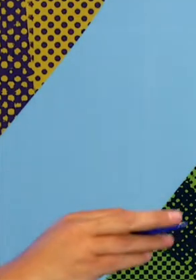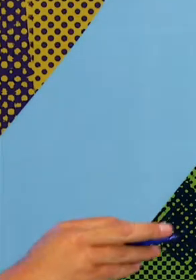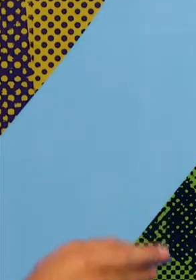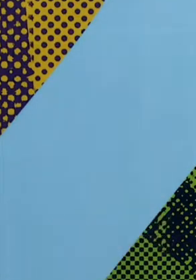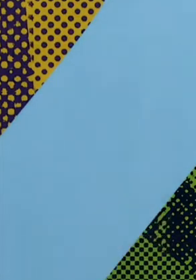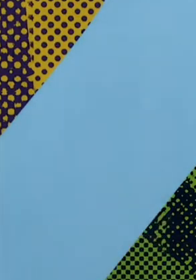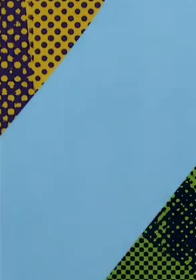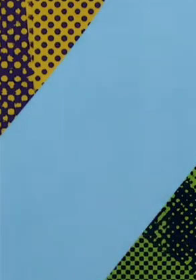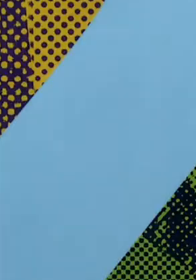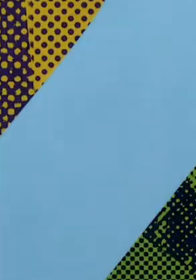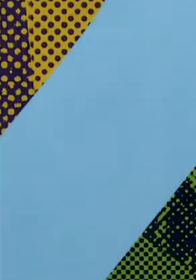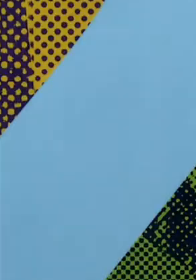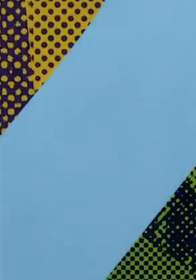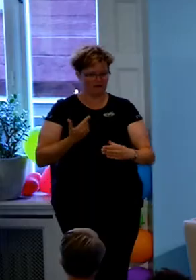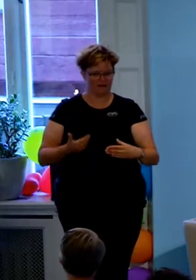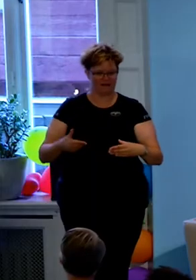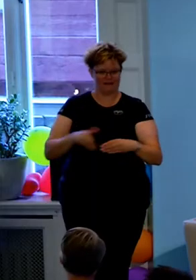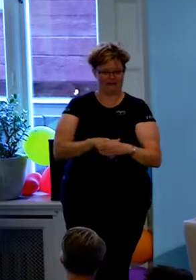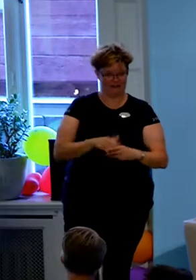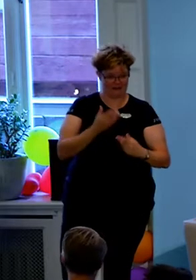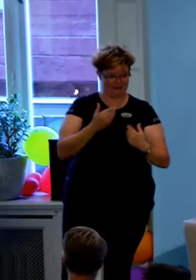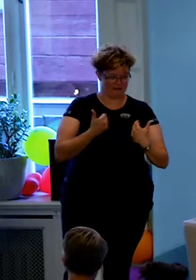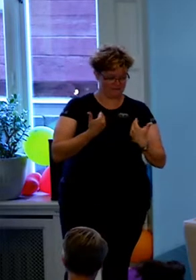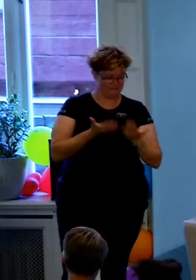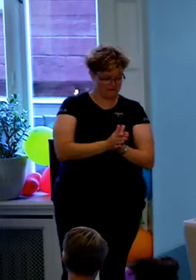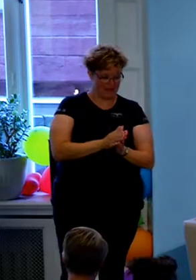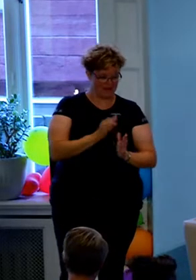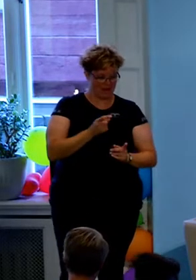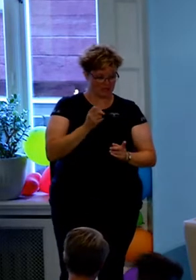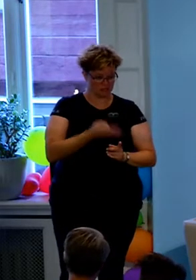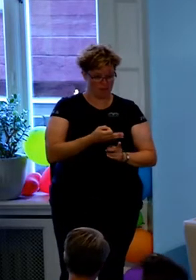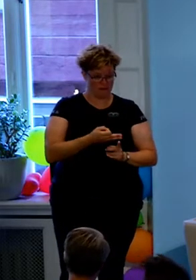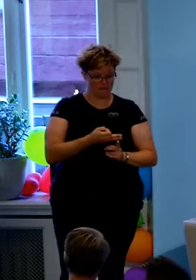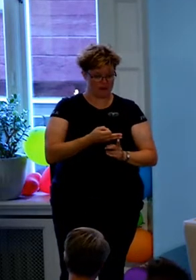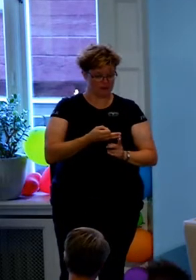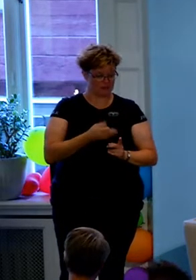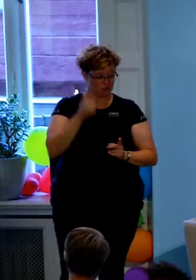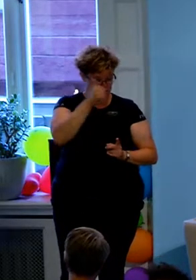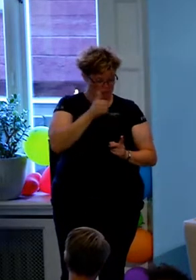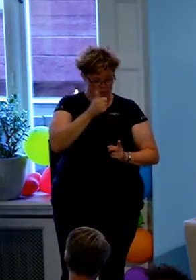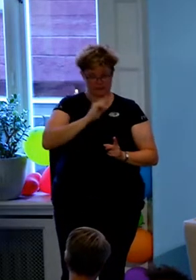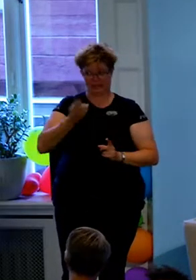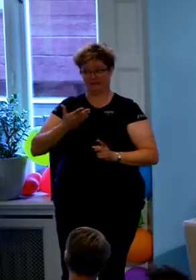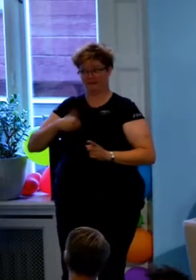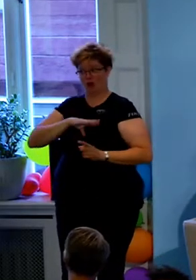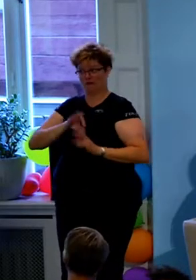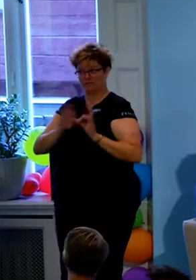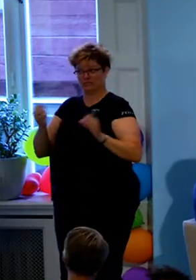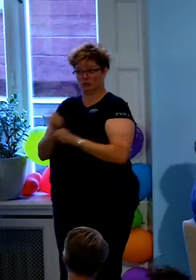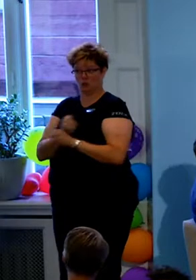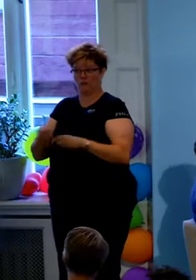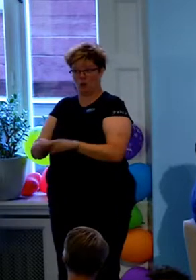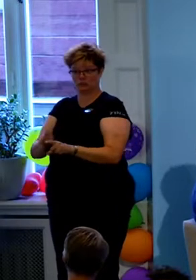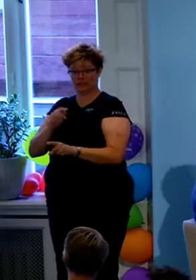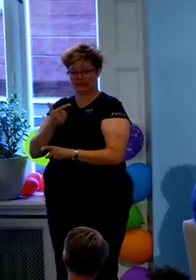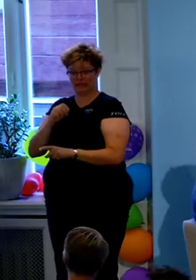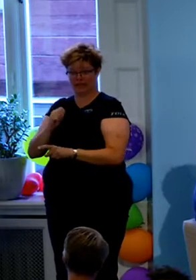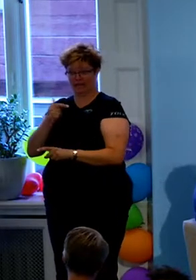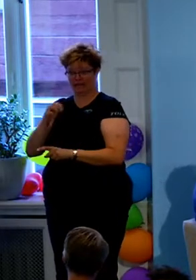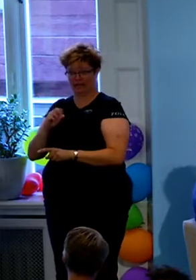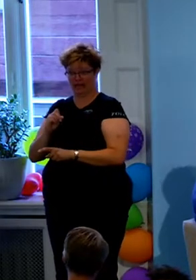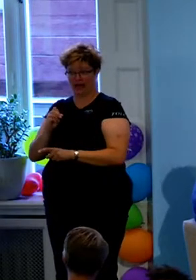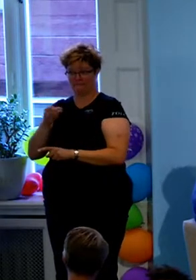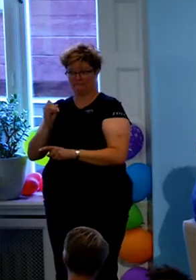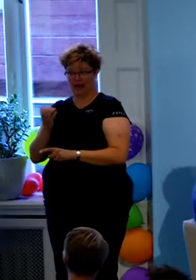Om man kan jag få komma in på Perstorps gymnasium? Jag ska få ett fint jobb på Tetra Pak sen. Ja, då, det går alldeles. Inga problem. Nej.